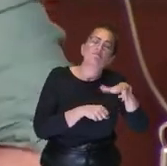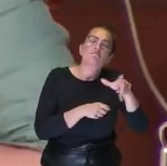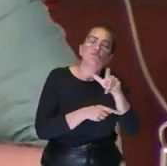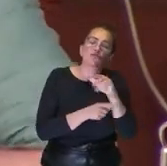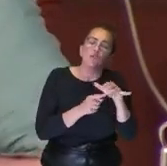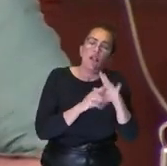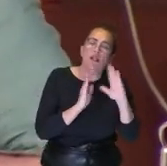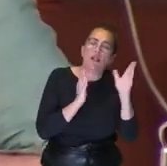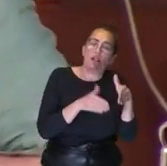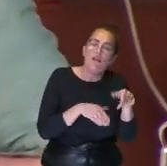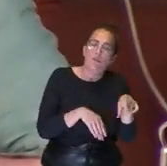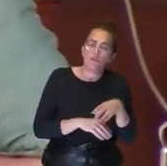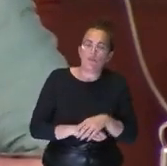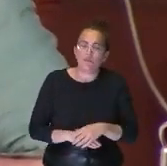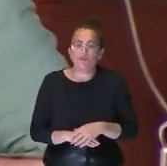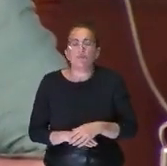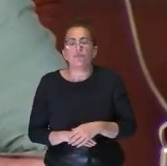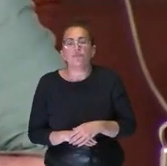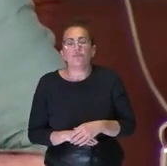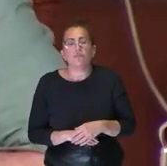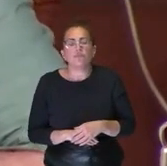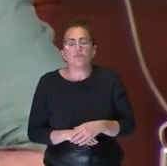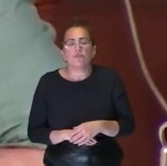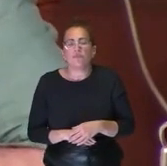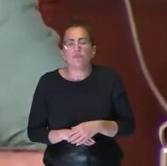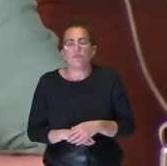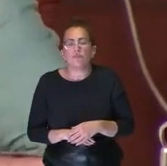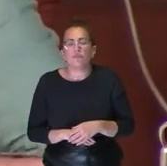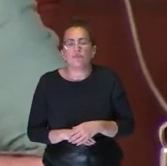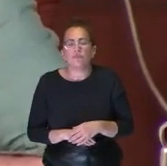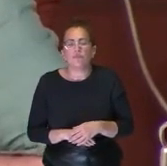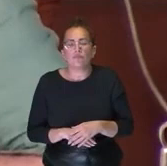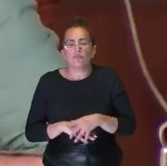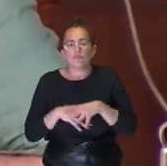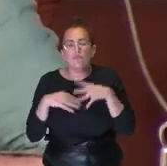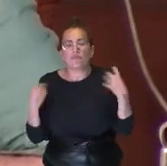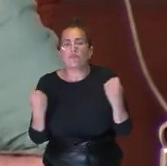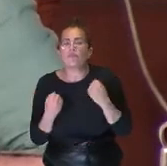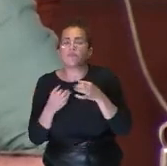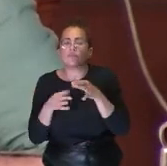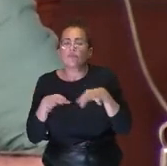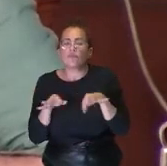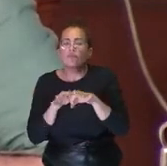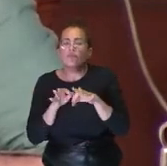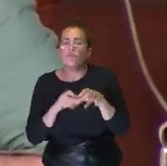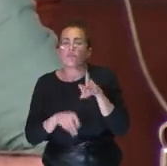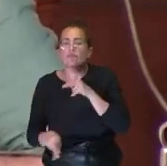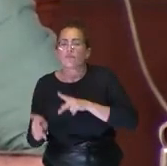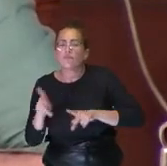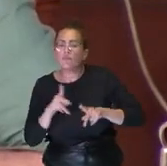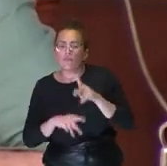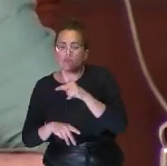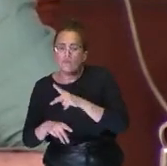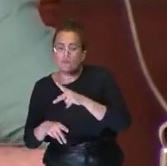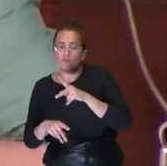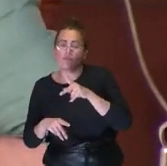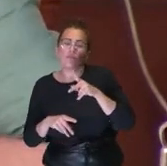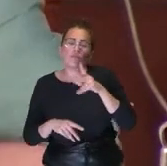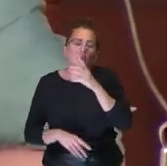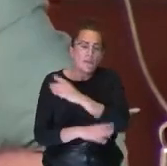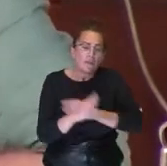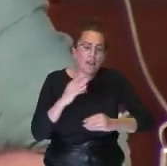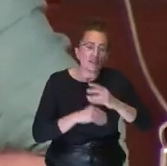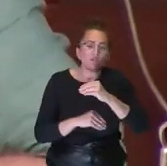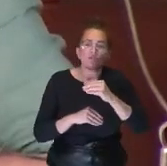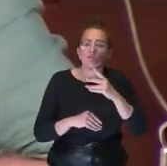Et puis, au croisement du travail d'action foncière et d'aménagement, on a aussi